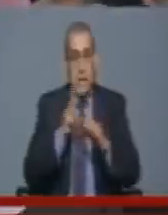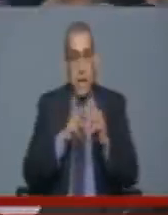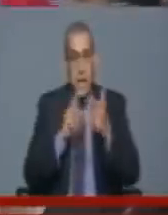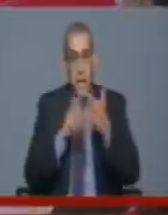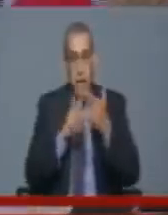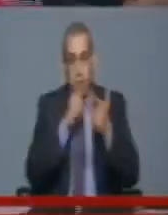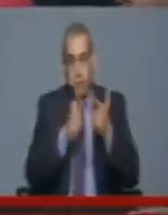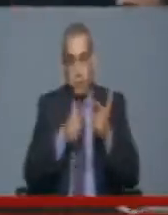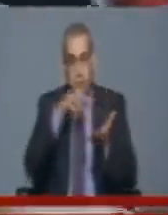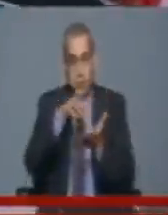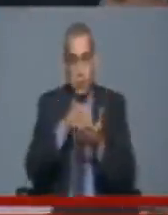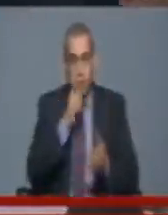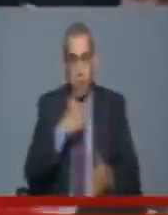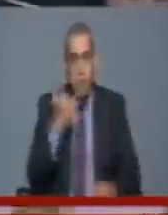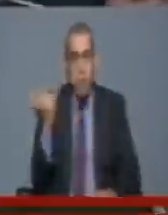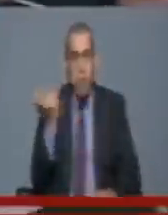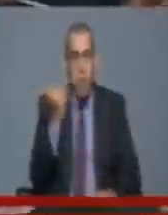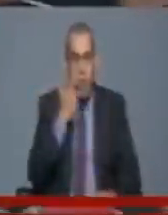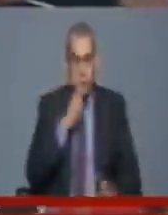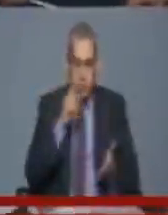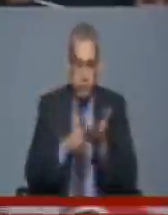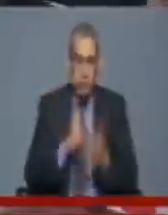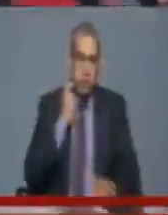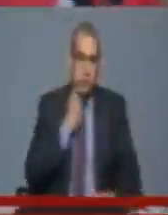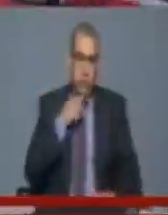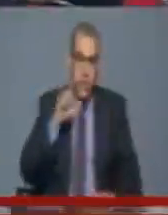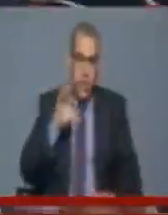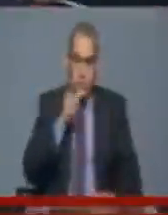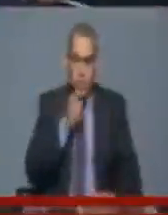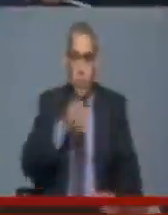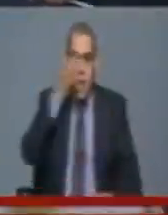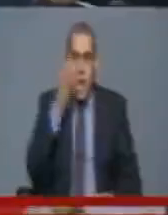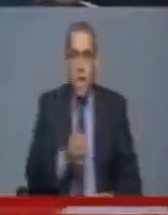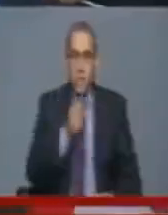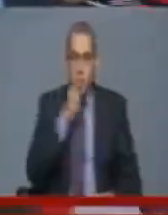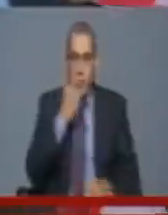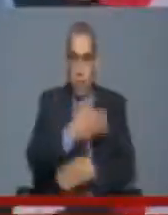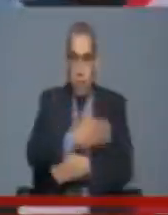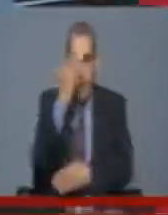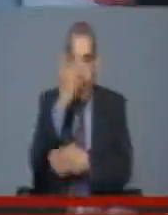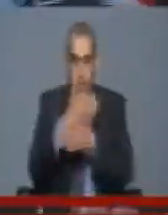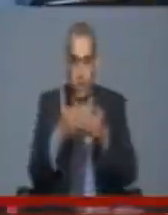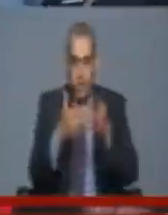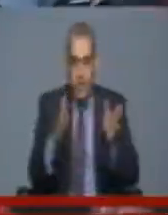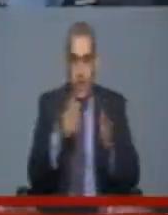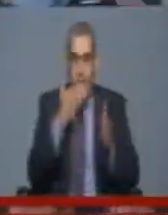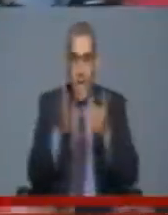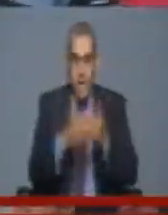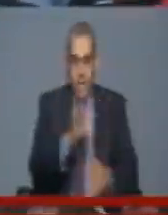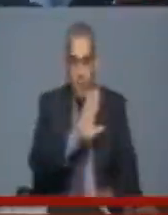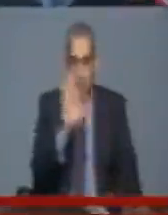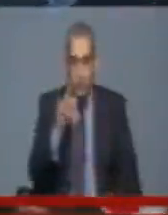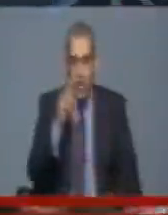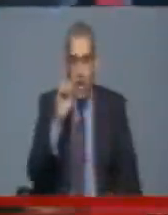غاية من الأهمية والتأكيد من السيد الرئيس عبد الفتاح السيسي بأن معبر رفح لم يغلق أبدا في